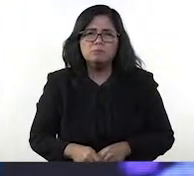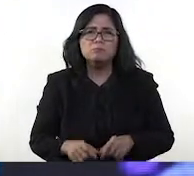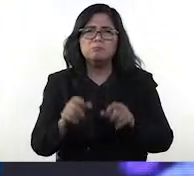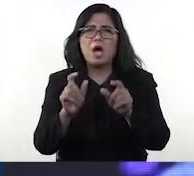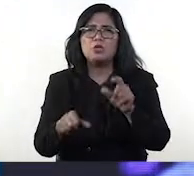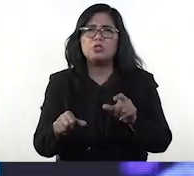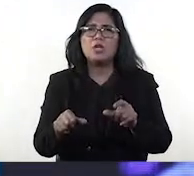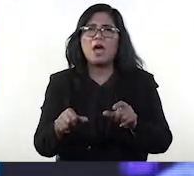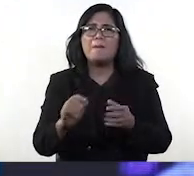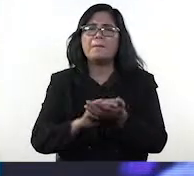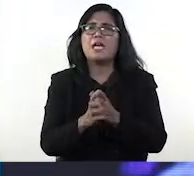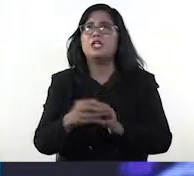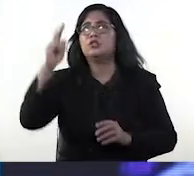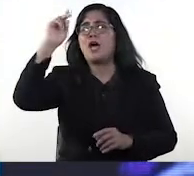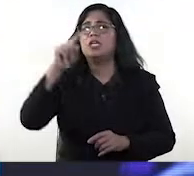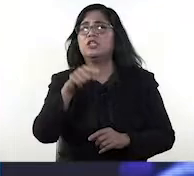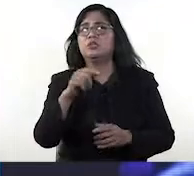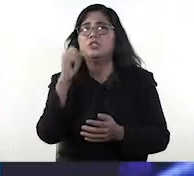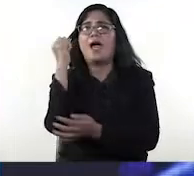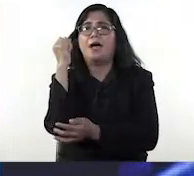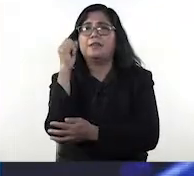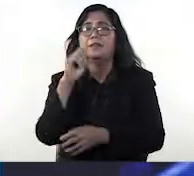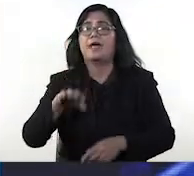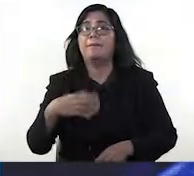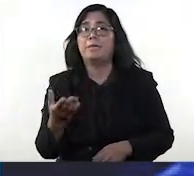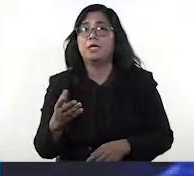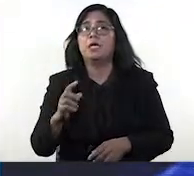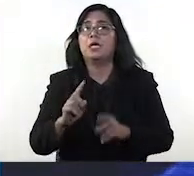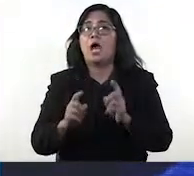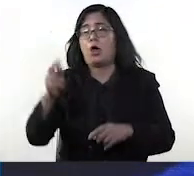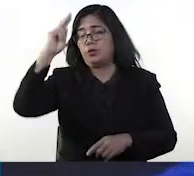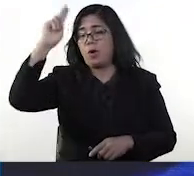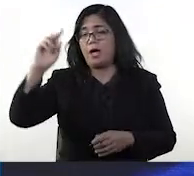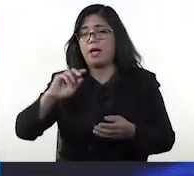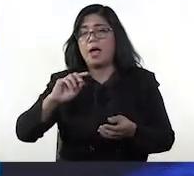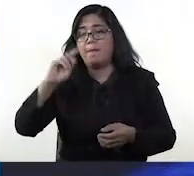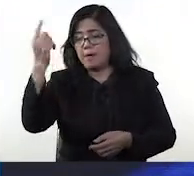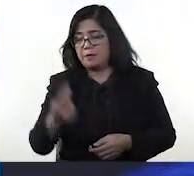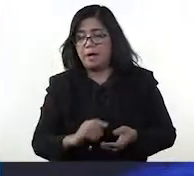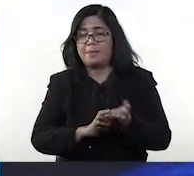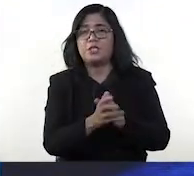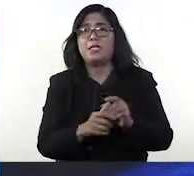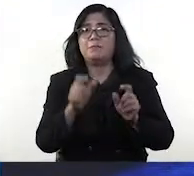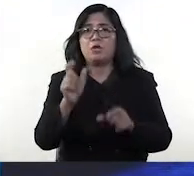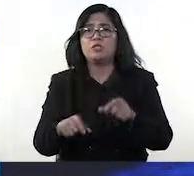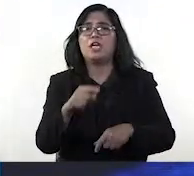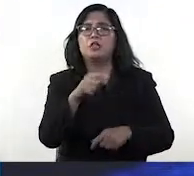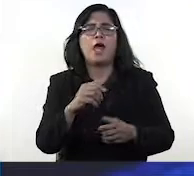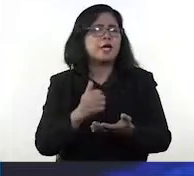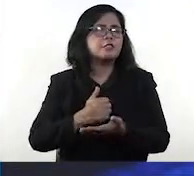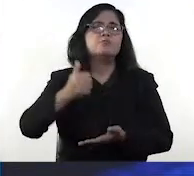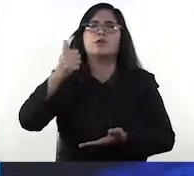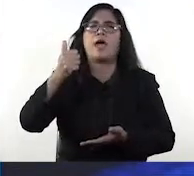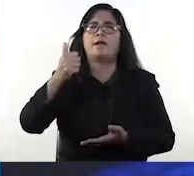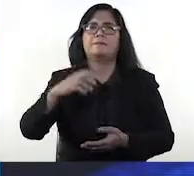hai tapi kalau Tuhan jadi Manusia itulah kesempurnaan Hai kalau dia tetap menjadi Tuhan tidak mungkin manusia